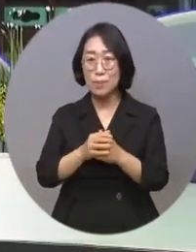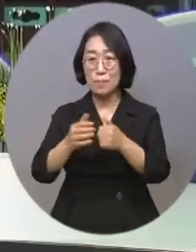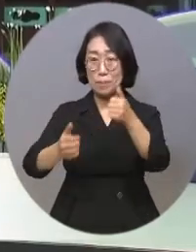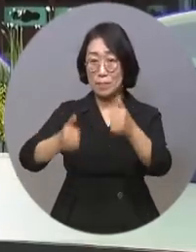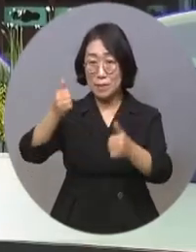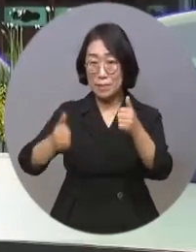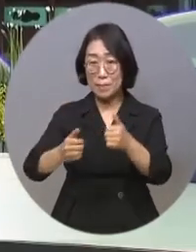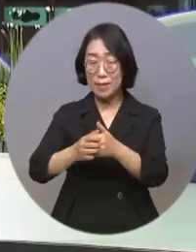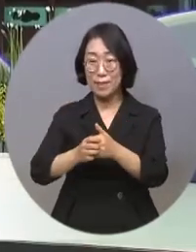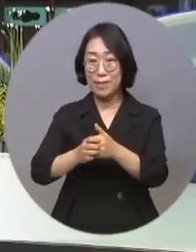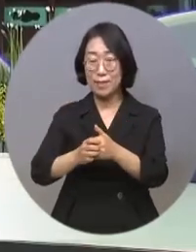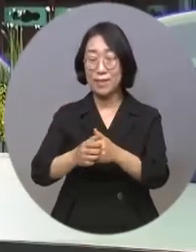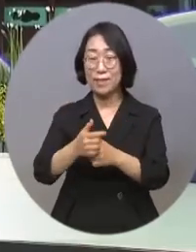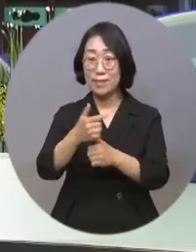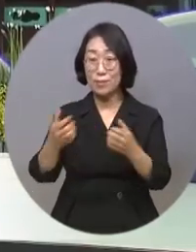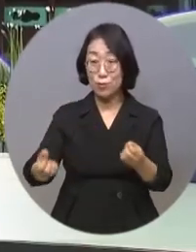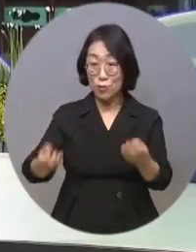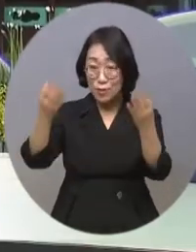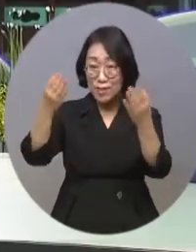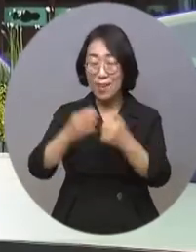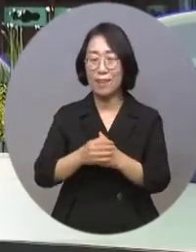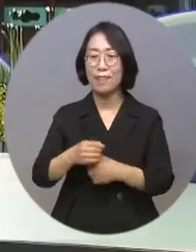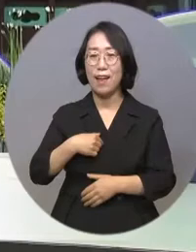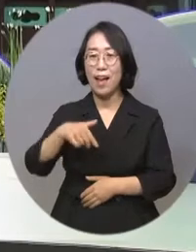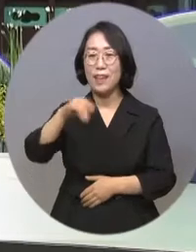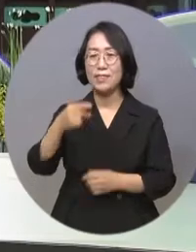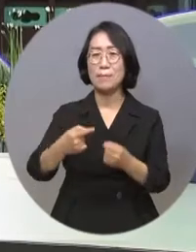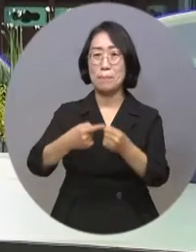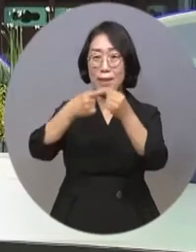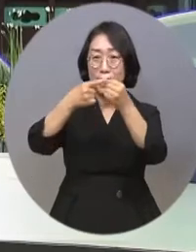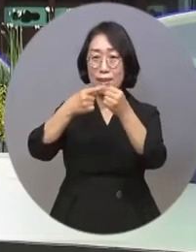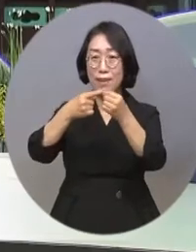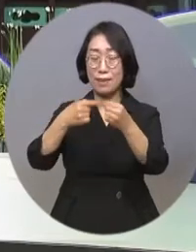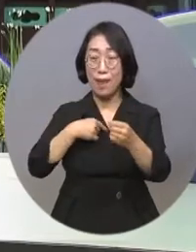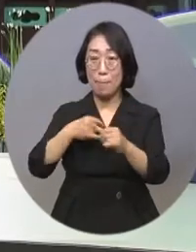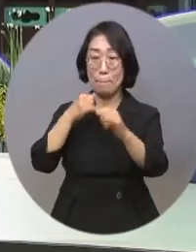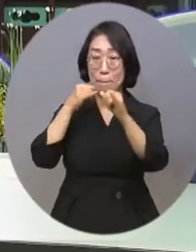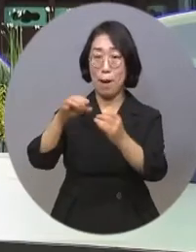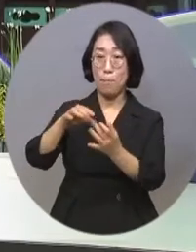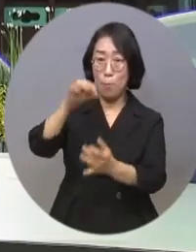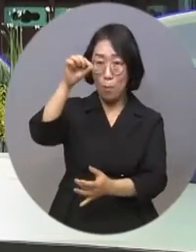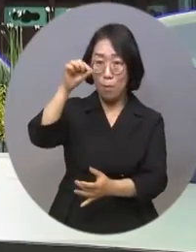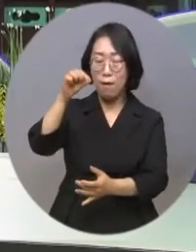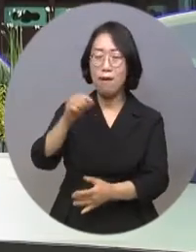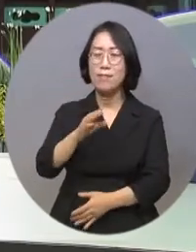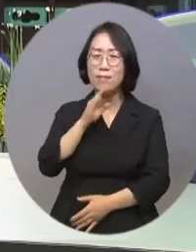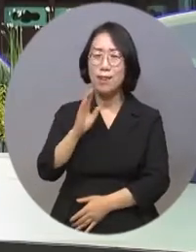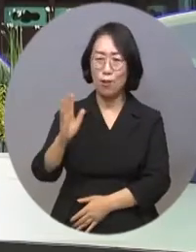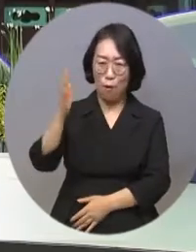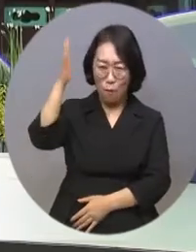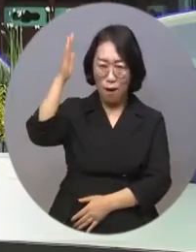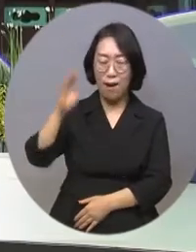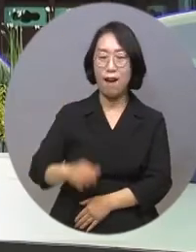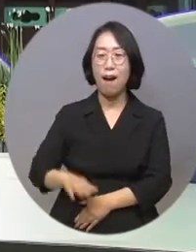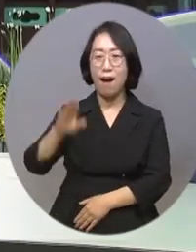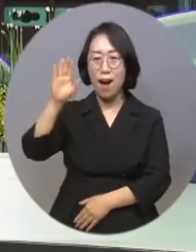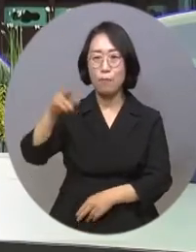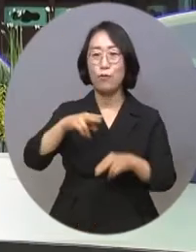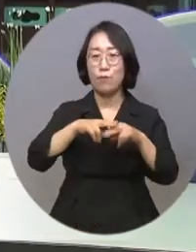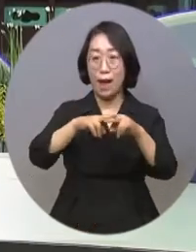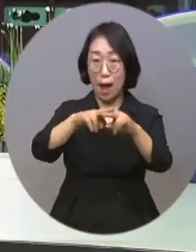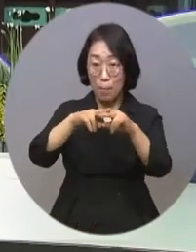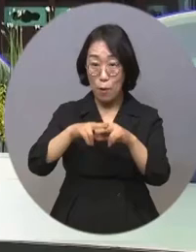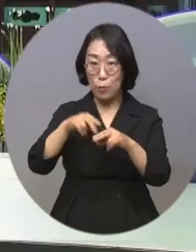의미 있는 전국 춘향 선발대회에서 진을 수상하게 돼서 정말 영광이고요. 앞으로 남원과 춘향제를